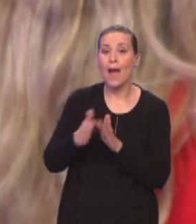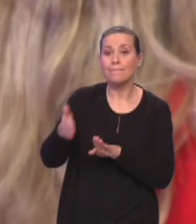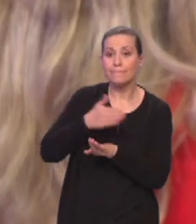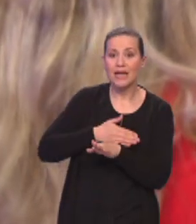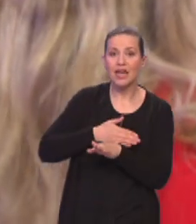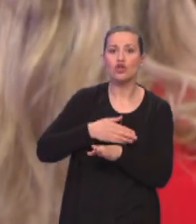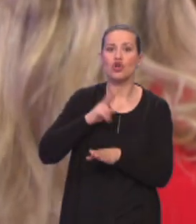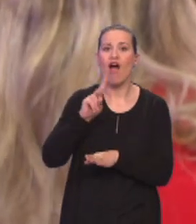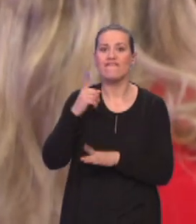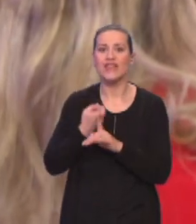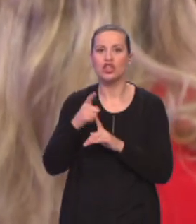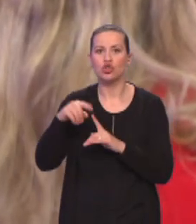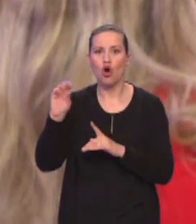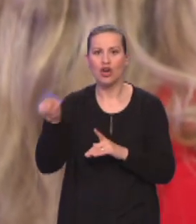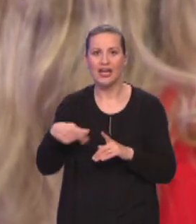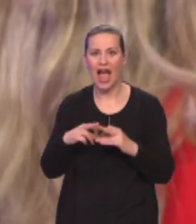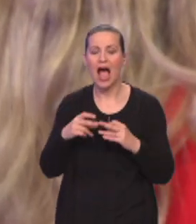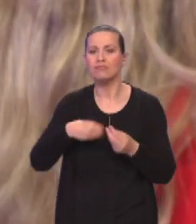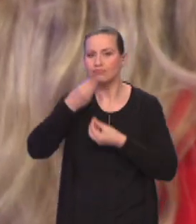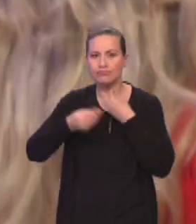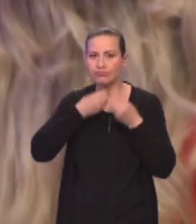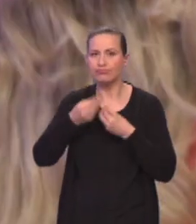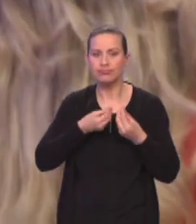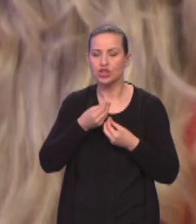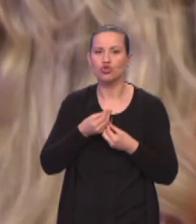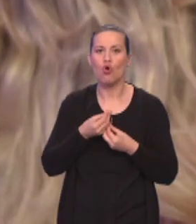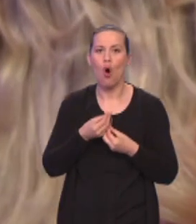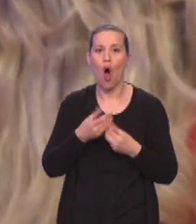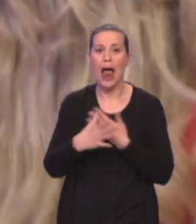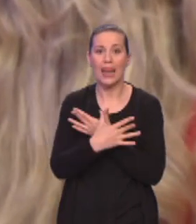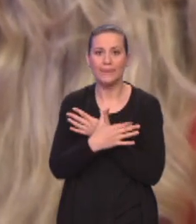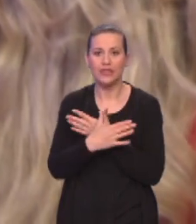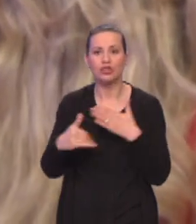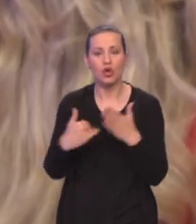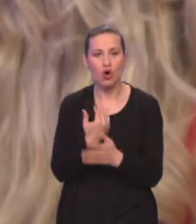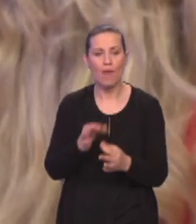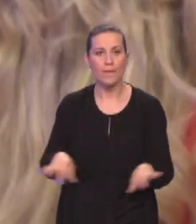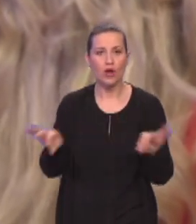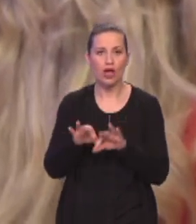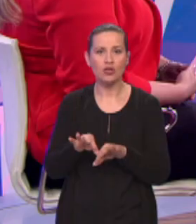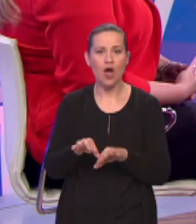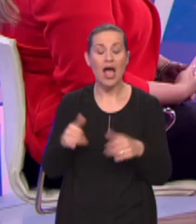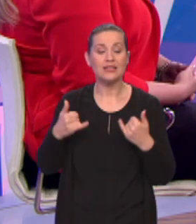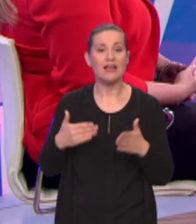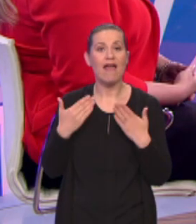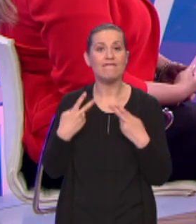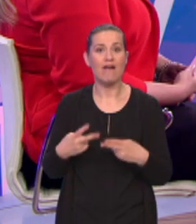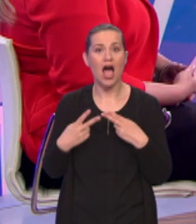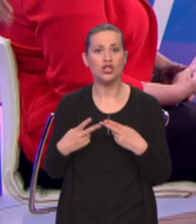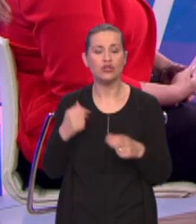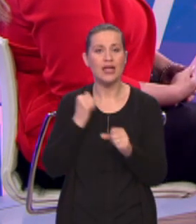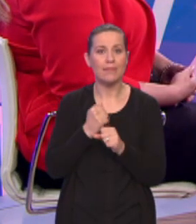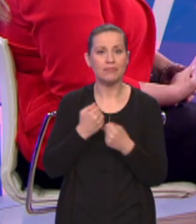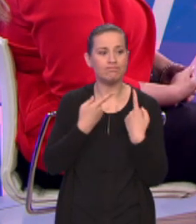Viktorija zapravo ispriča priču o leptirićima, odnosno o jednom novom projektu. Upravo nam je važno da nam sad